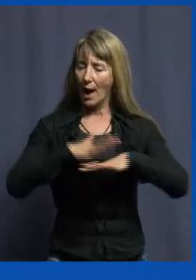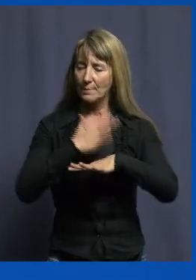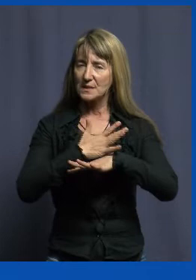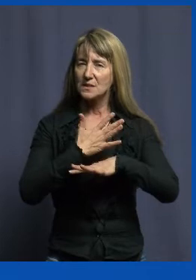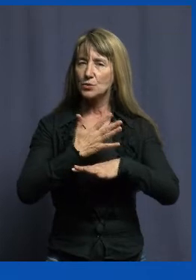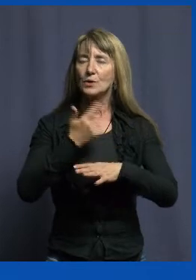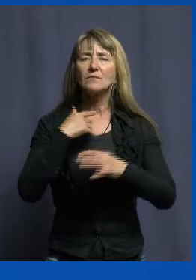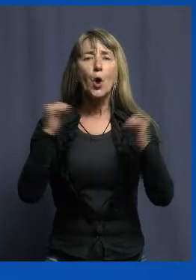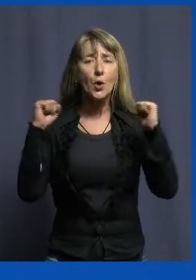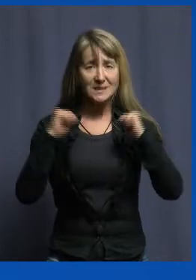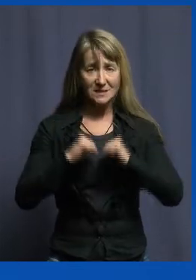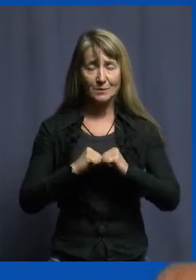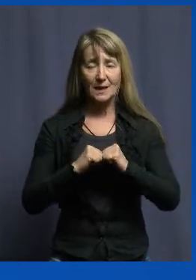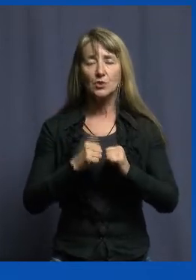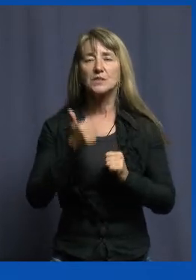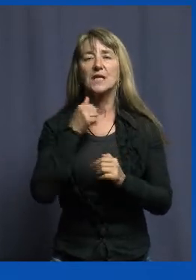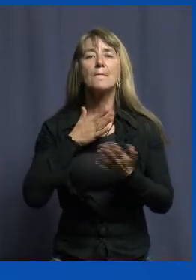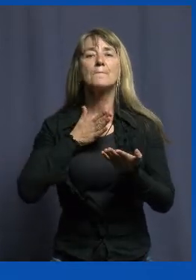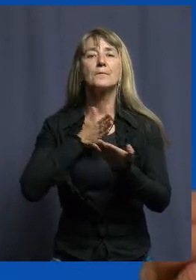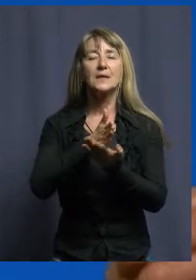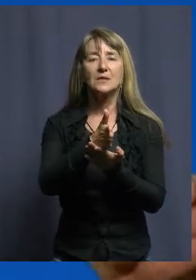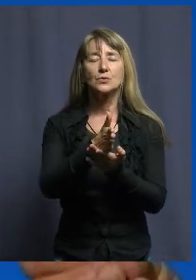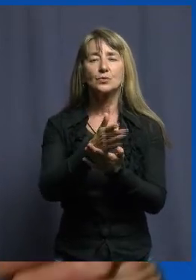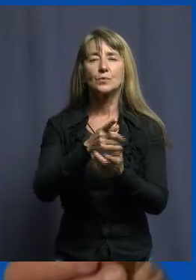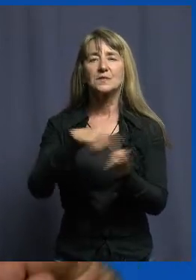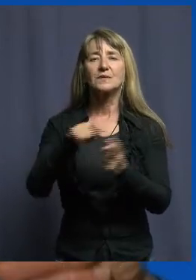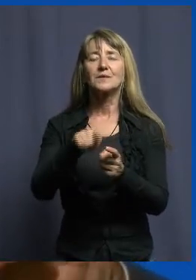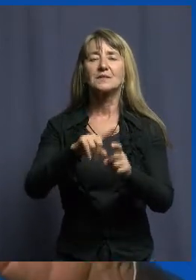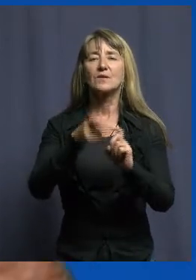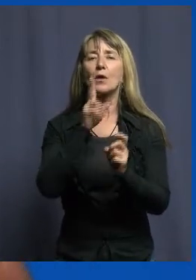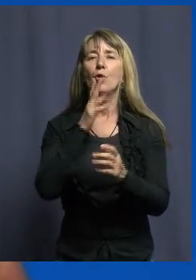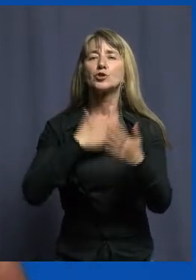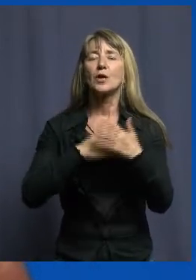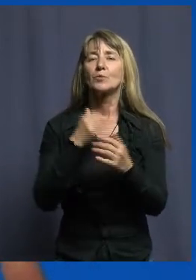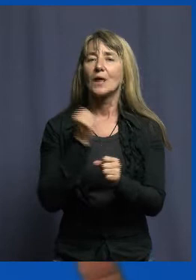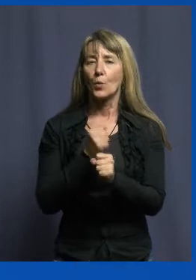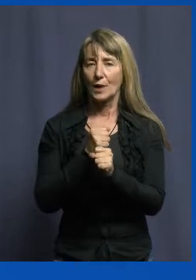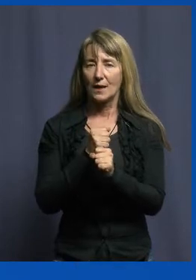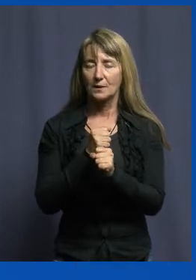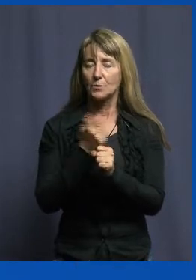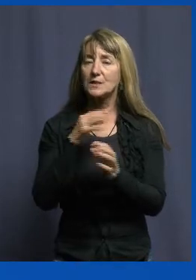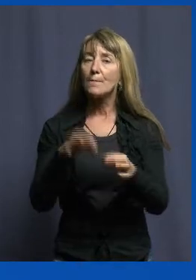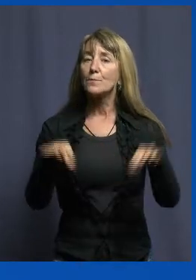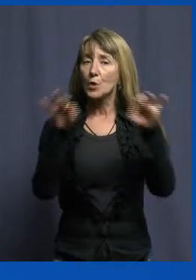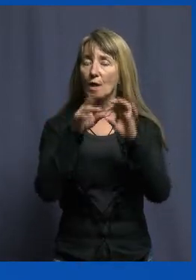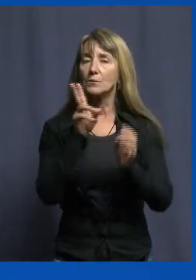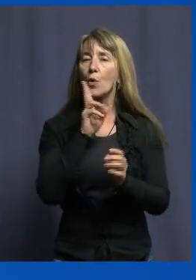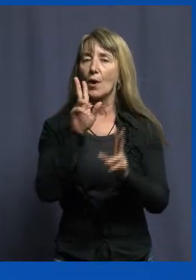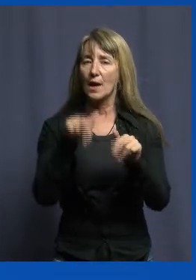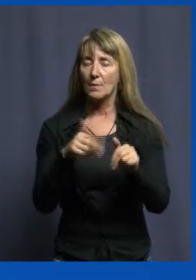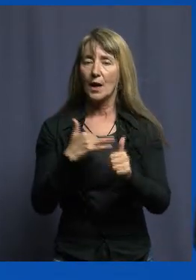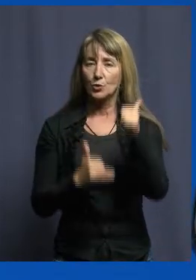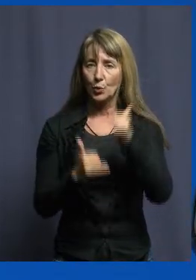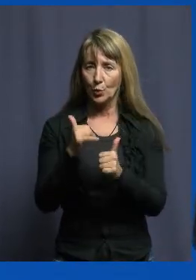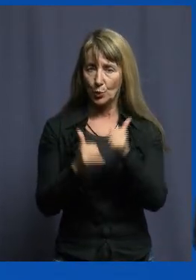nego vide ozbiljnost i pristup svim tim stvarima koje mi želimo da uradimo. Sa projektima koje imamo, kad